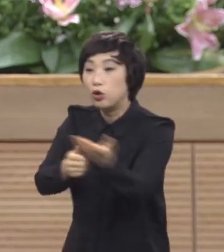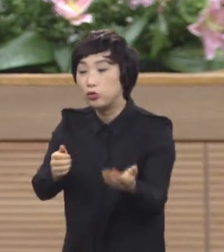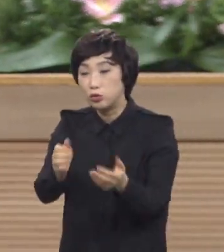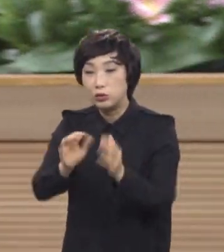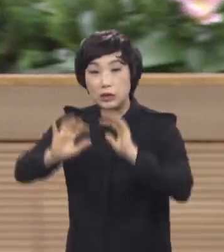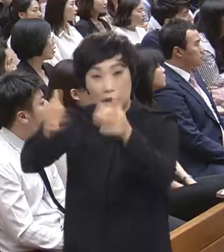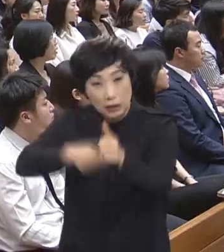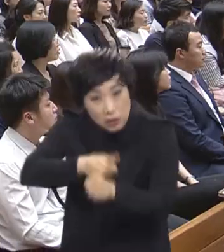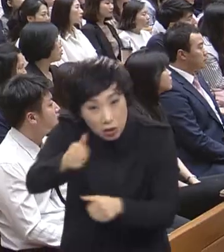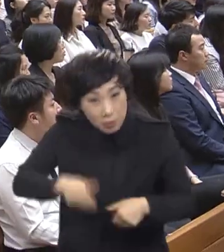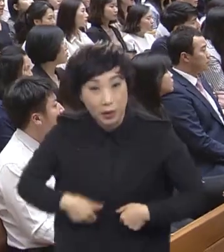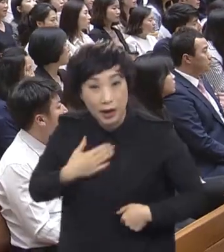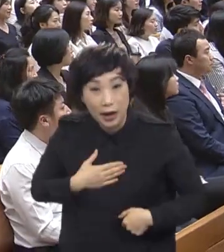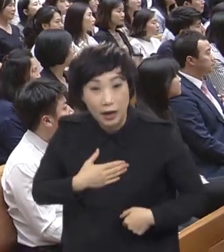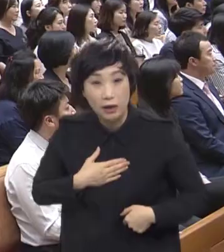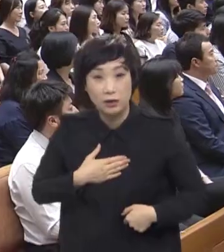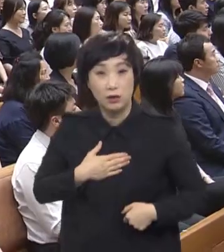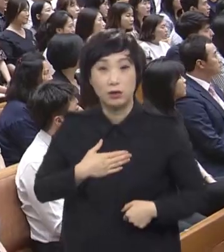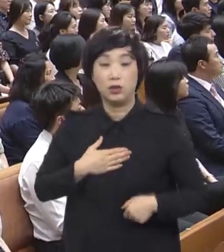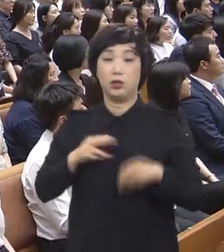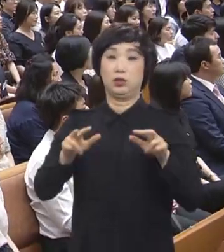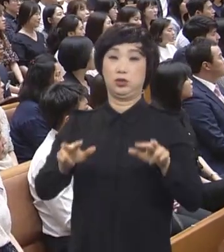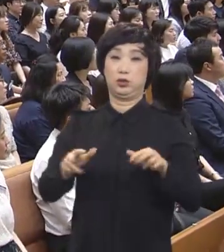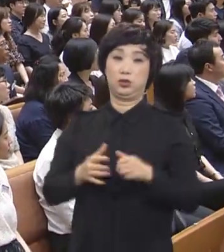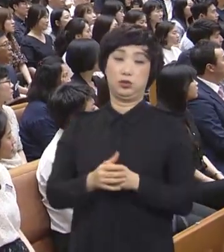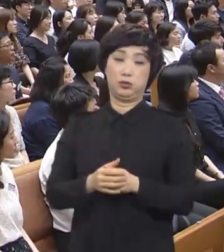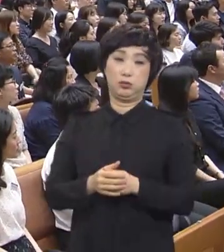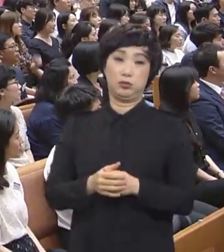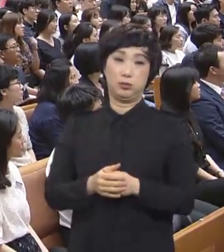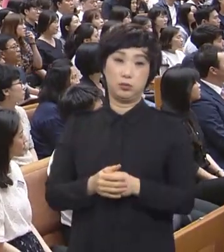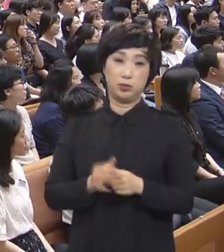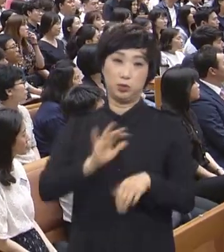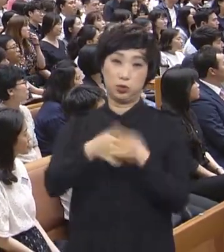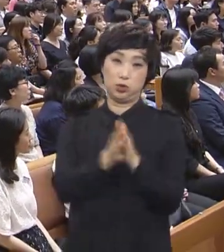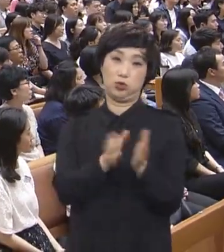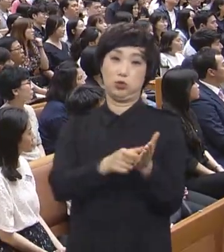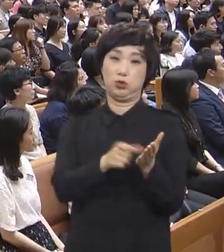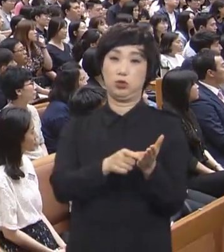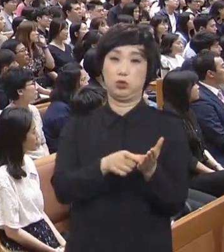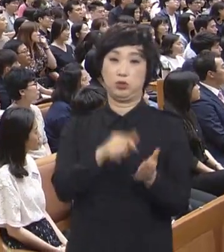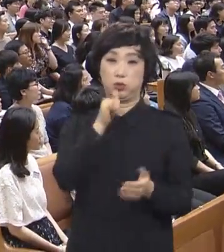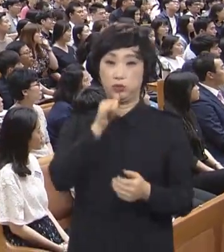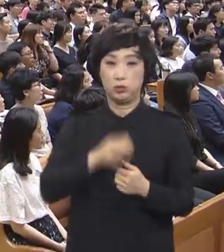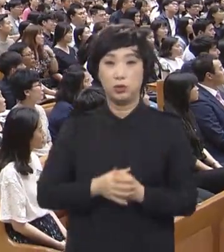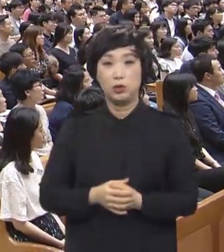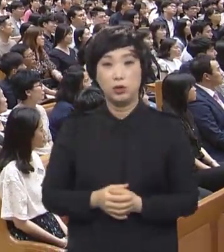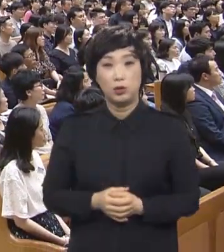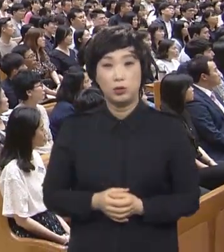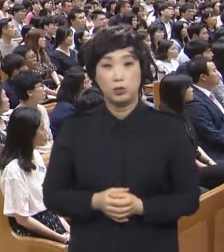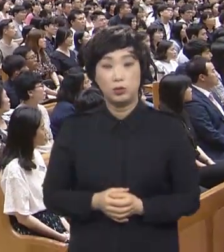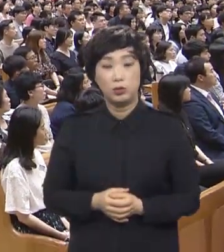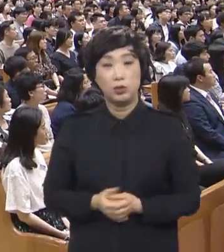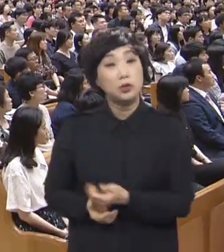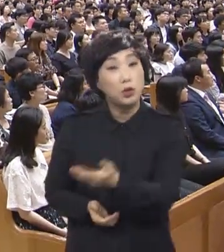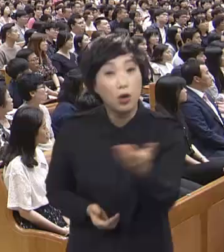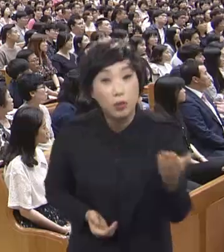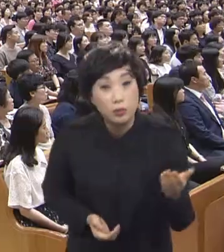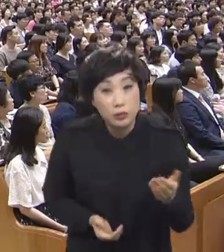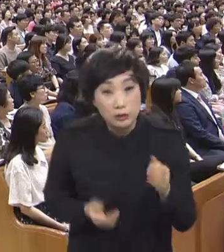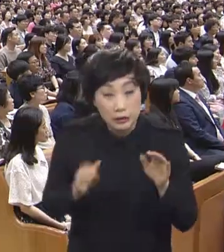이겨라 이렇게 성경은 바라고 있어요 여러분